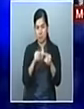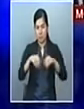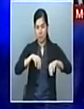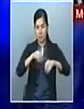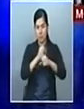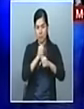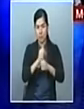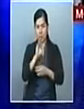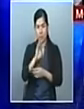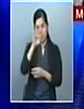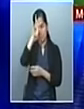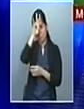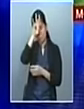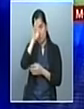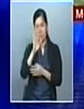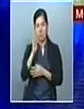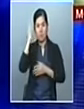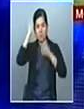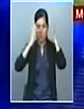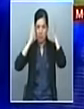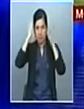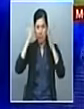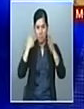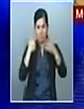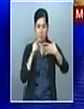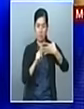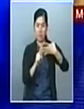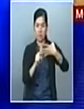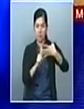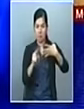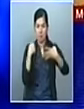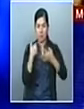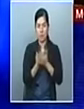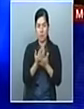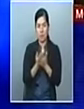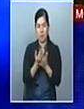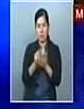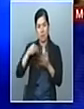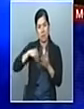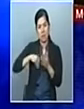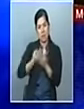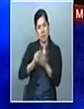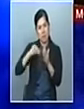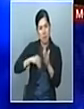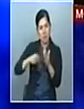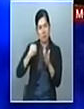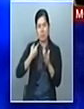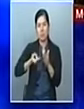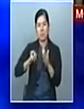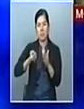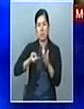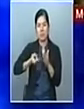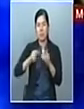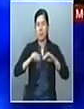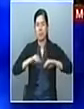ว 7-Eleven เนี่ยนะครับในไตรมาสที่2ก็มีการประกาศผลการดำเนินงานมามีกำไรปกตินะครับลดลง 34.5% นะครับก็ออกมาที่